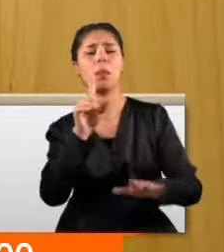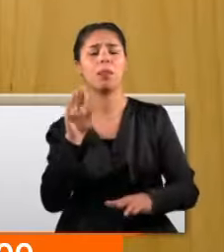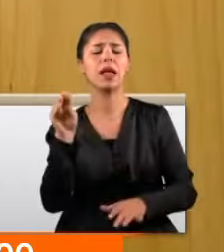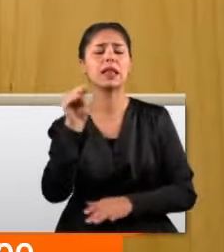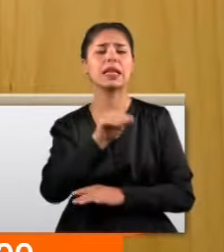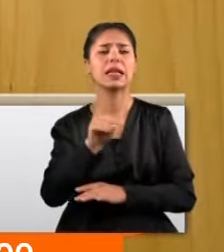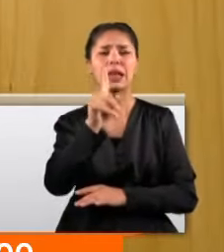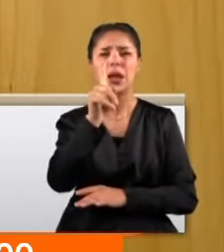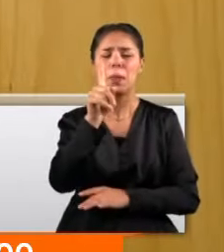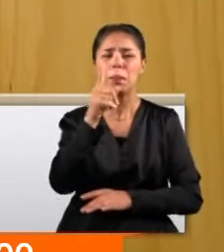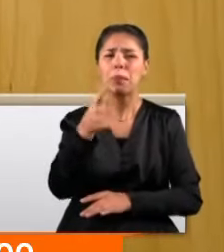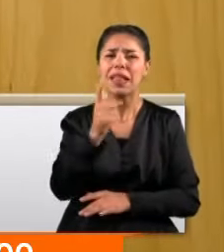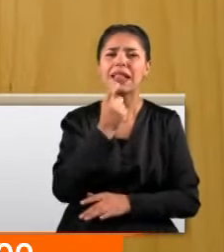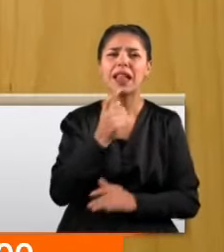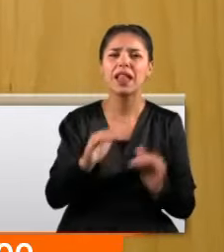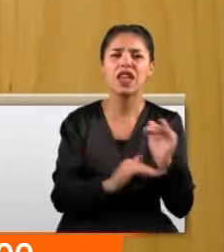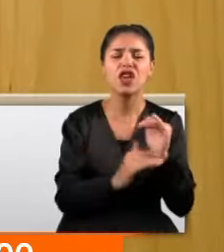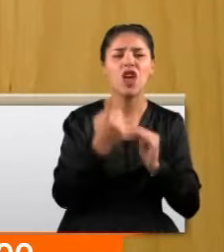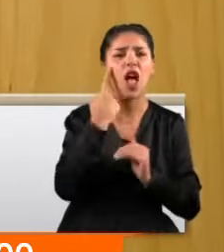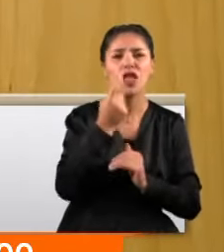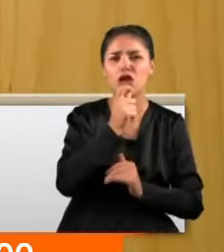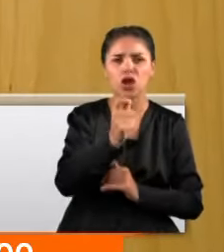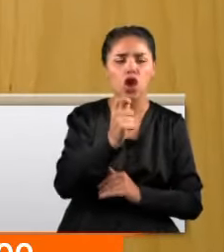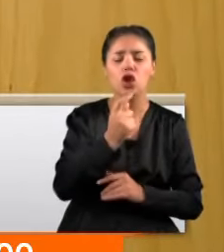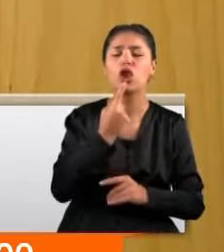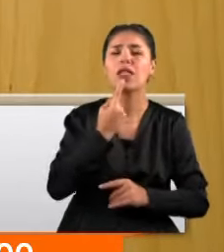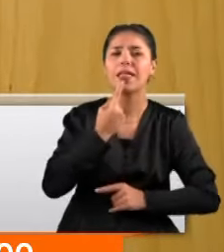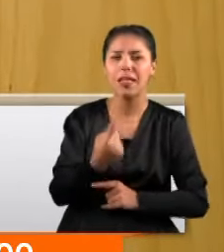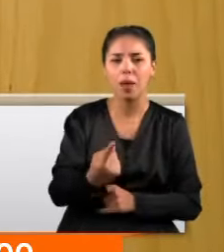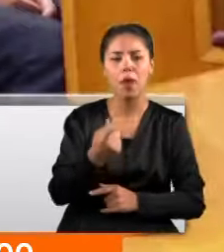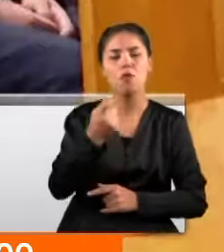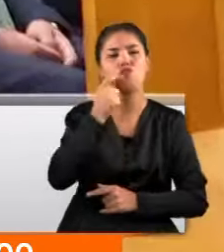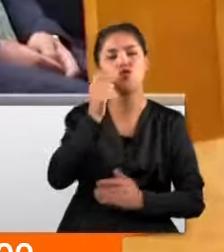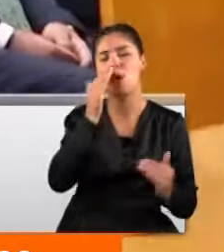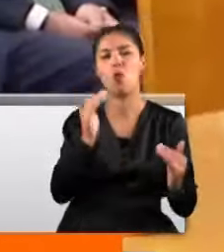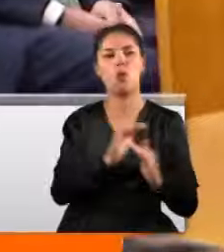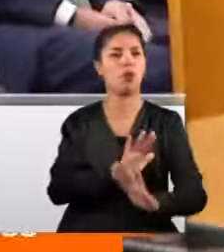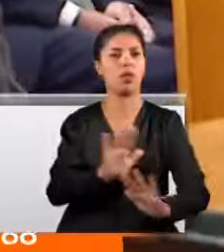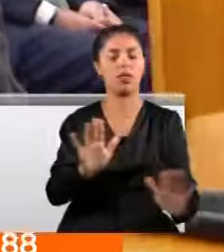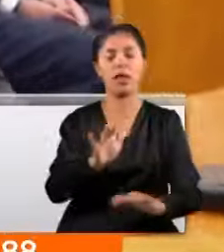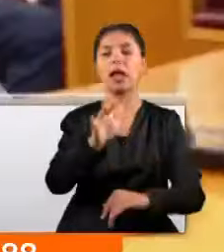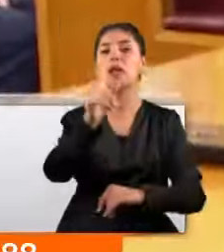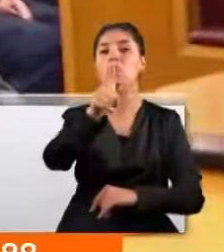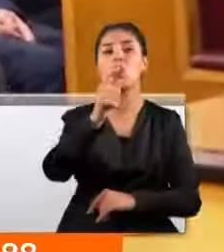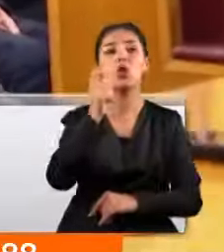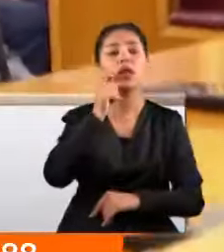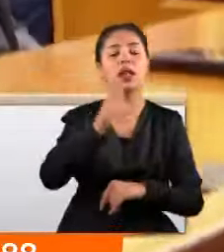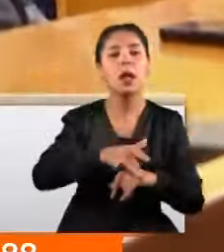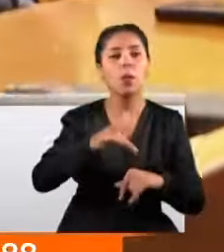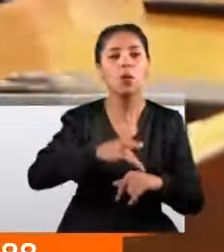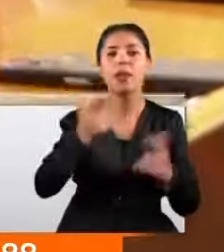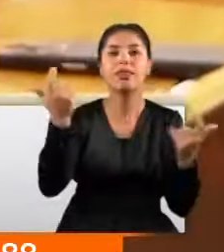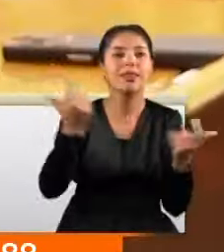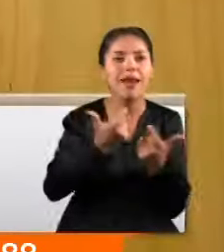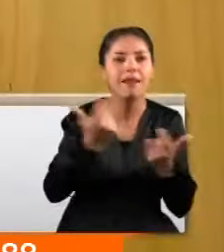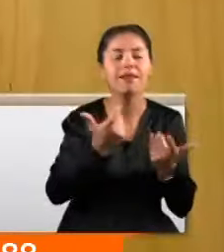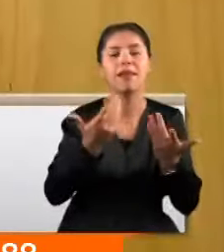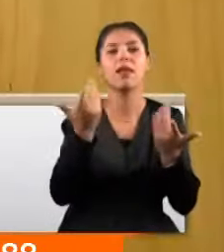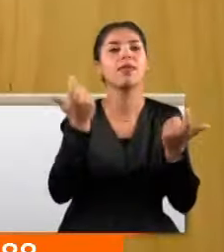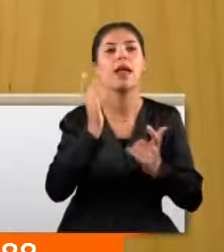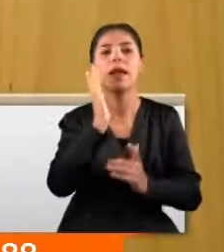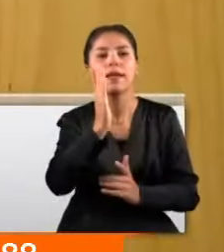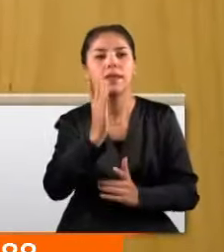yaşasın anlayışına mahkum olmanın neresi Müslümanca bir tutumdur? İslam ülkeleri nereye sinmiş, nereye